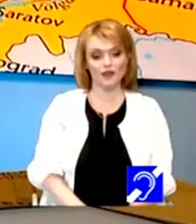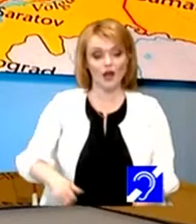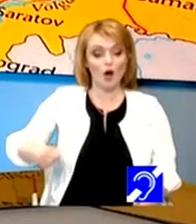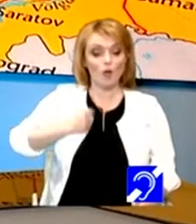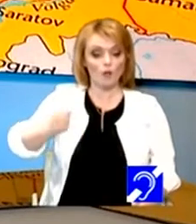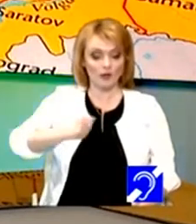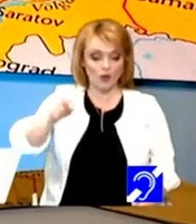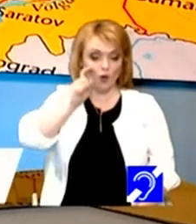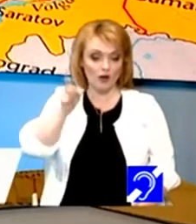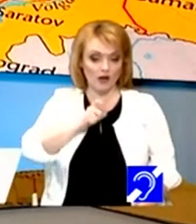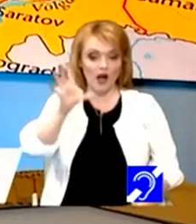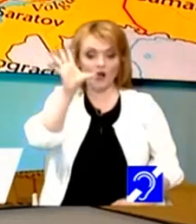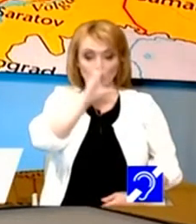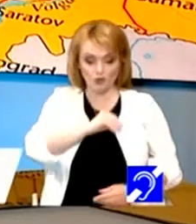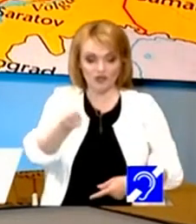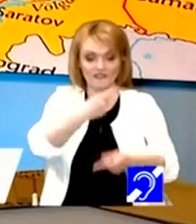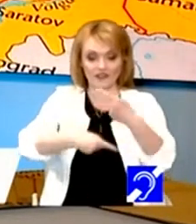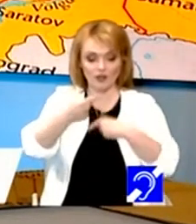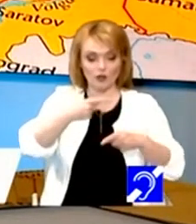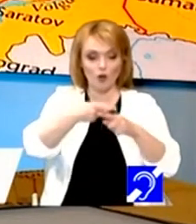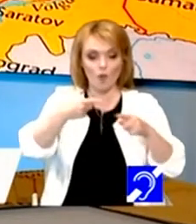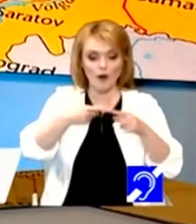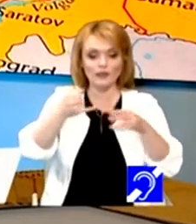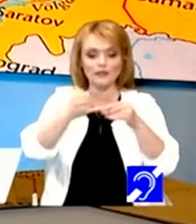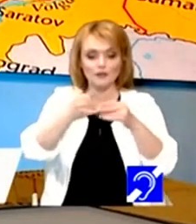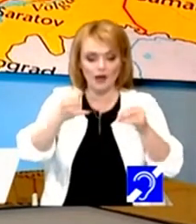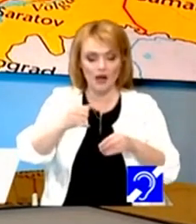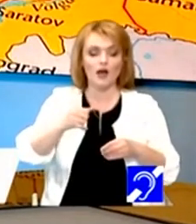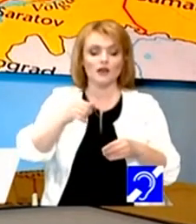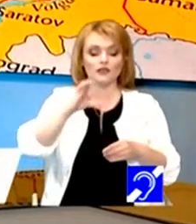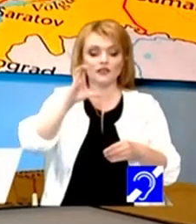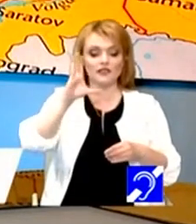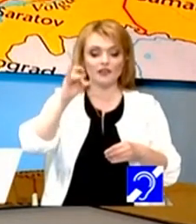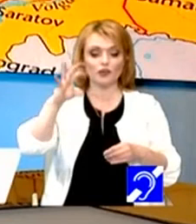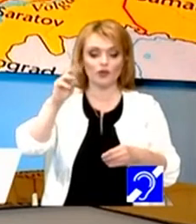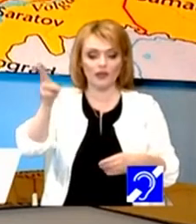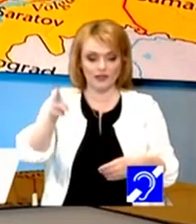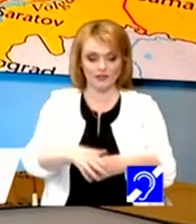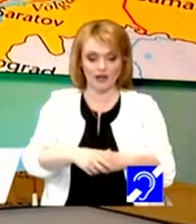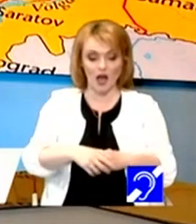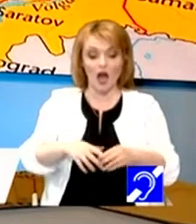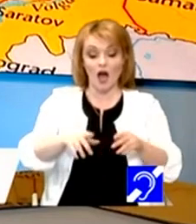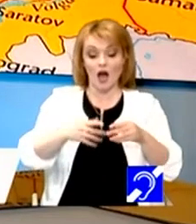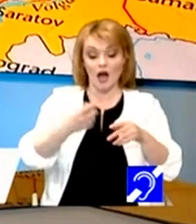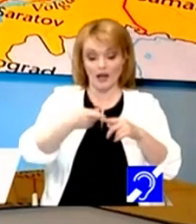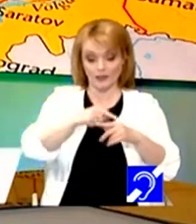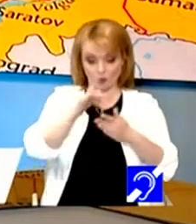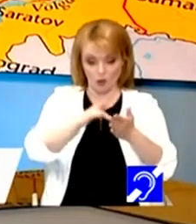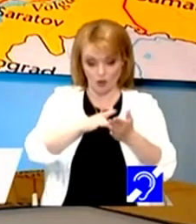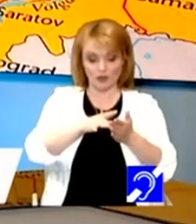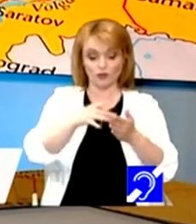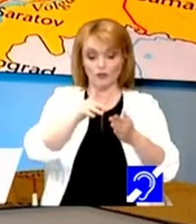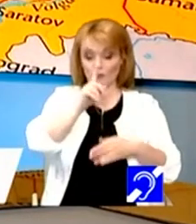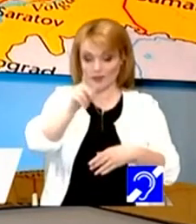Forțele ucrainene au reușit să respingă ocupanții la Severodonetsk, oraș asaltat de mai bine de o lună de la începutul ofensivei rusești în